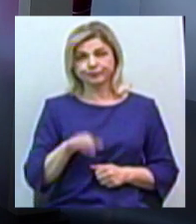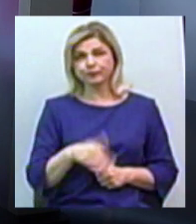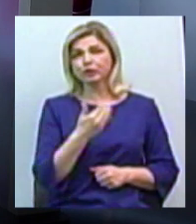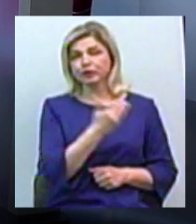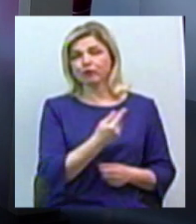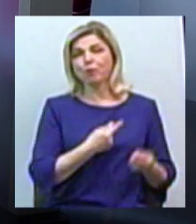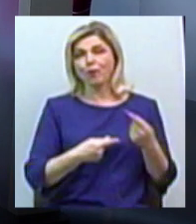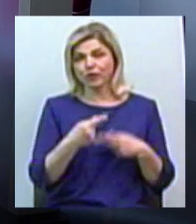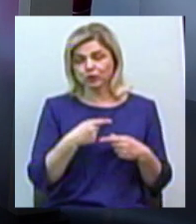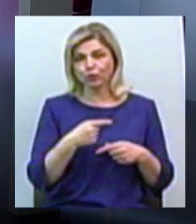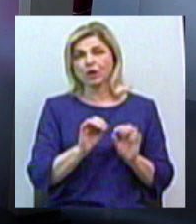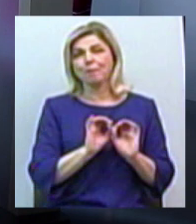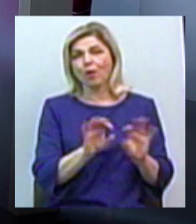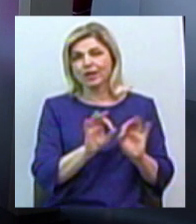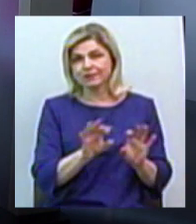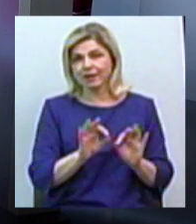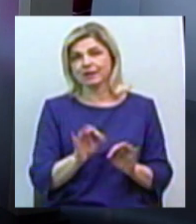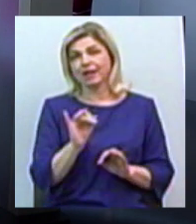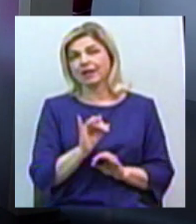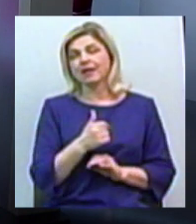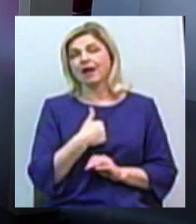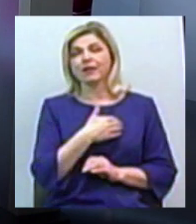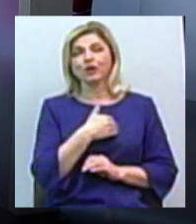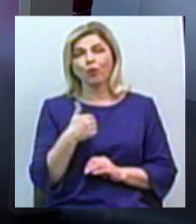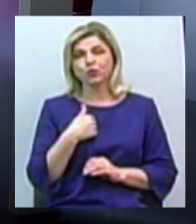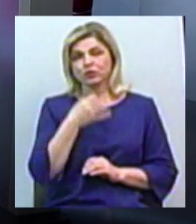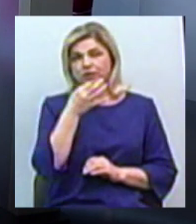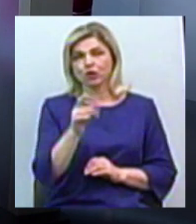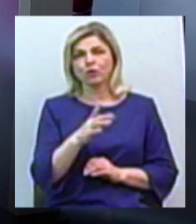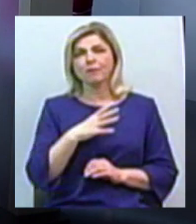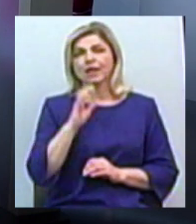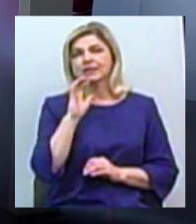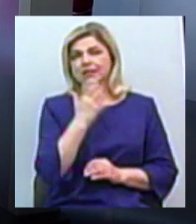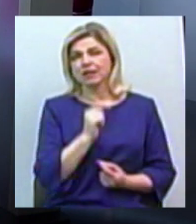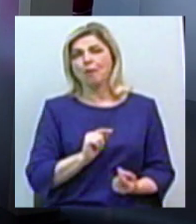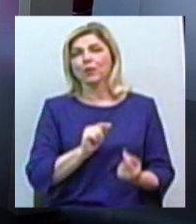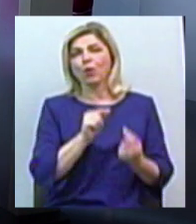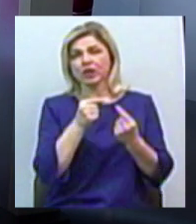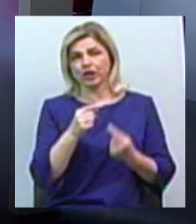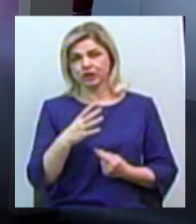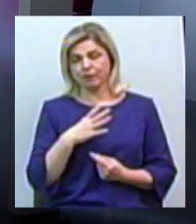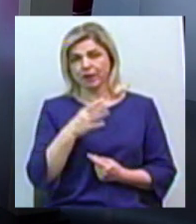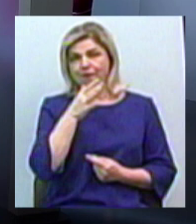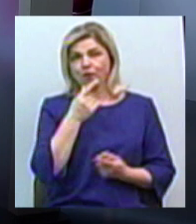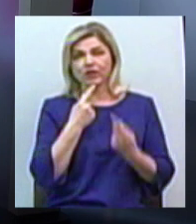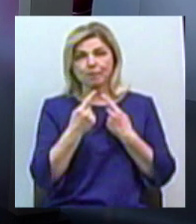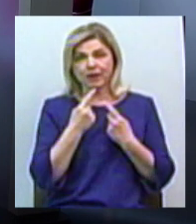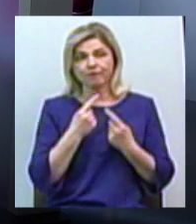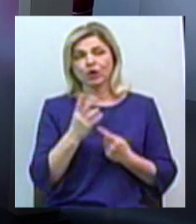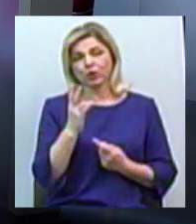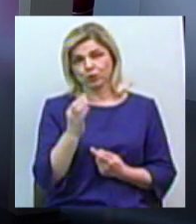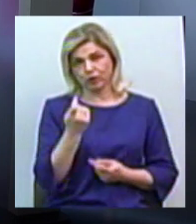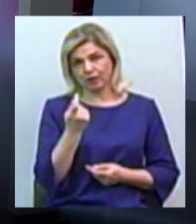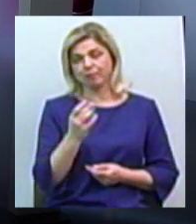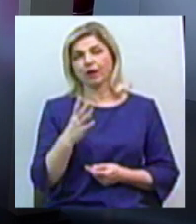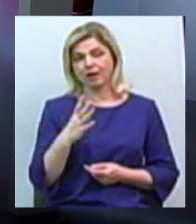повернули, пояснили врешті-решт. Ну, я не хочу сказати, що якісь такі серйозні протиріччя були під час цих перемовин. Ну, трошечки